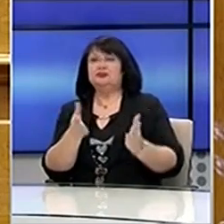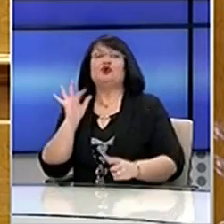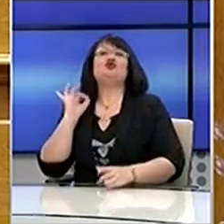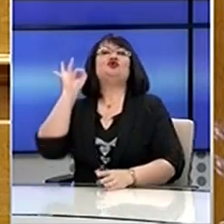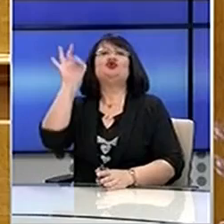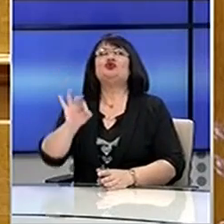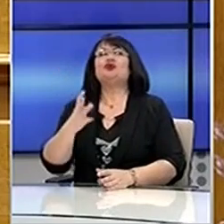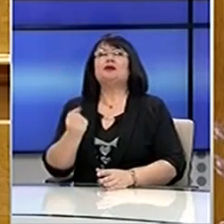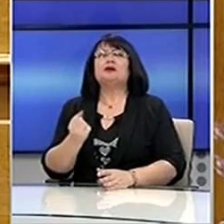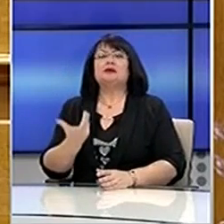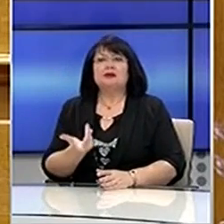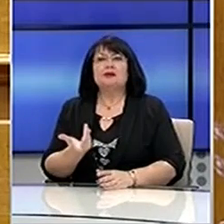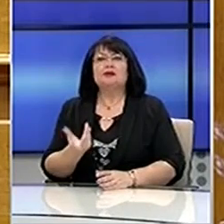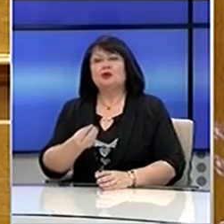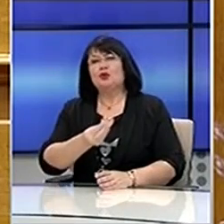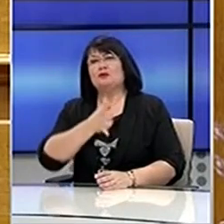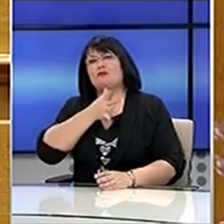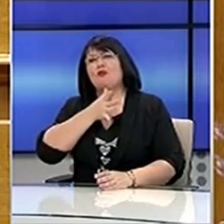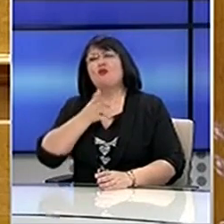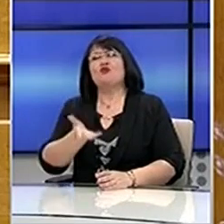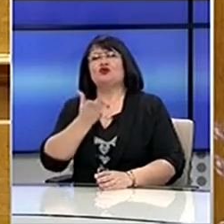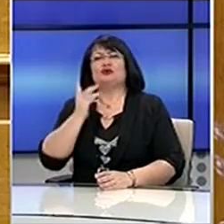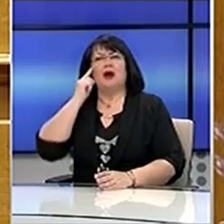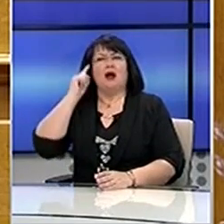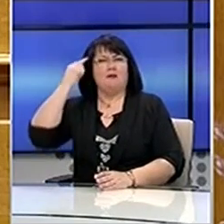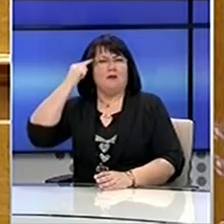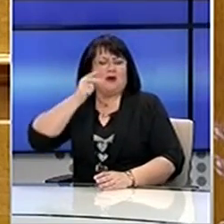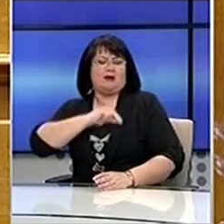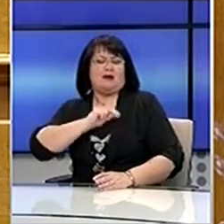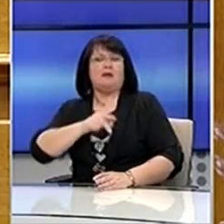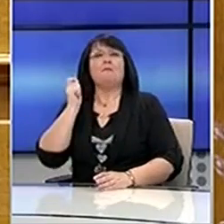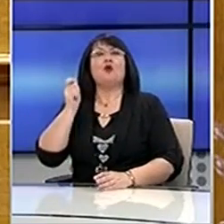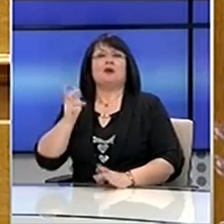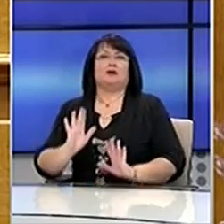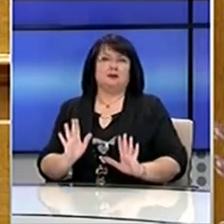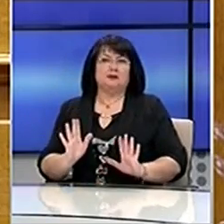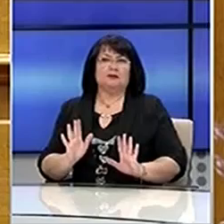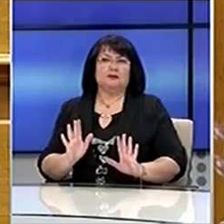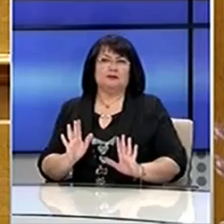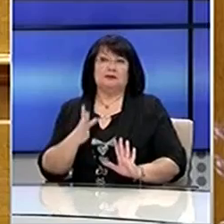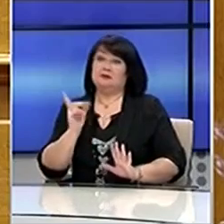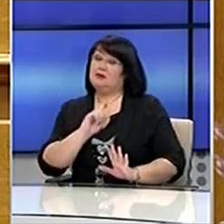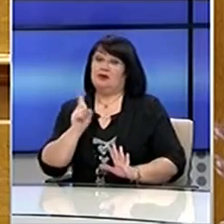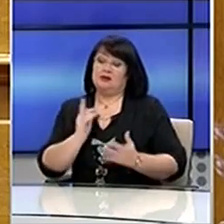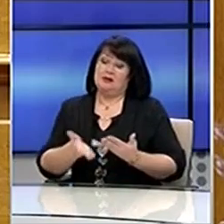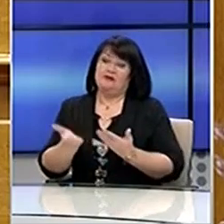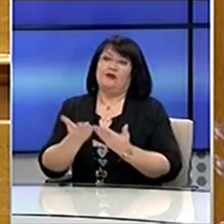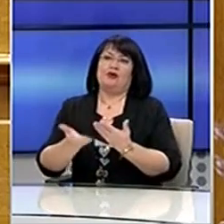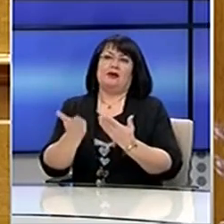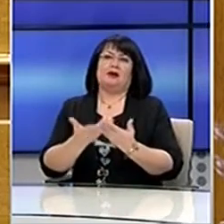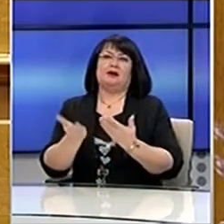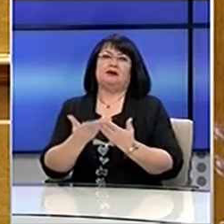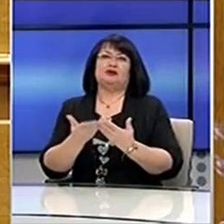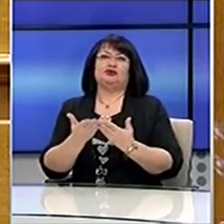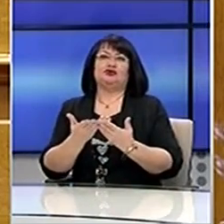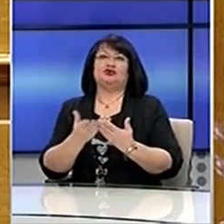στοχεύουν περισσότερο σε πρόσχερες μικροκομματικές στοχεύσεις και όχι στο να υπηρετήσουμε την